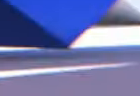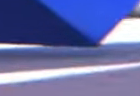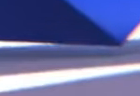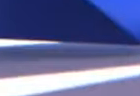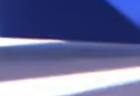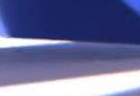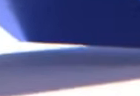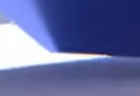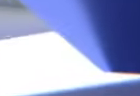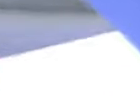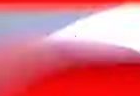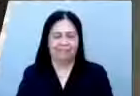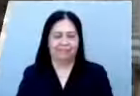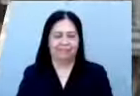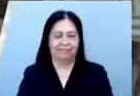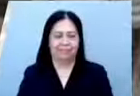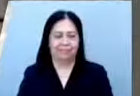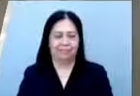Canlas.